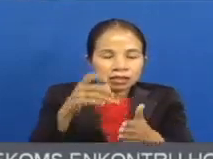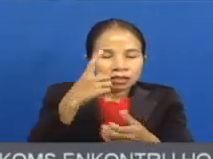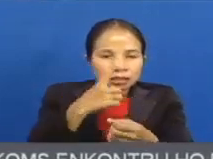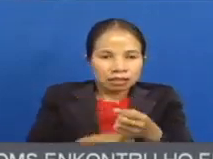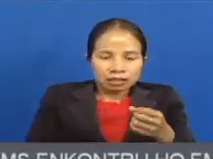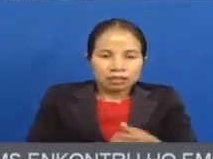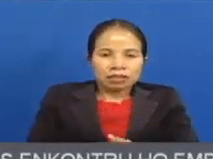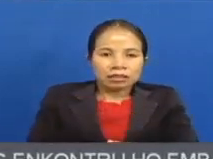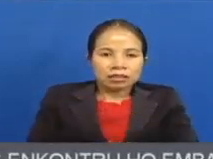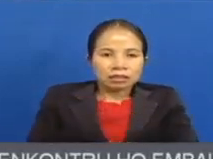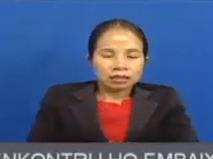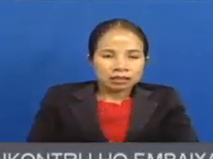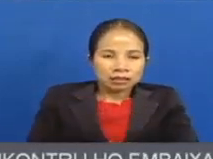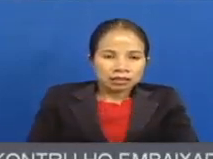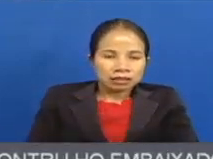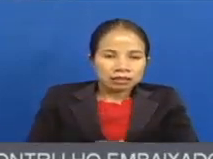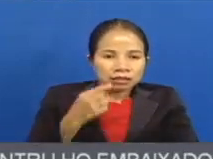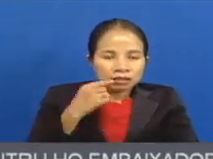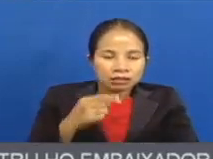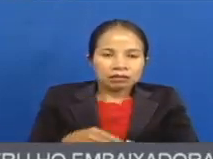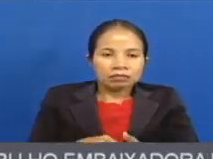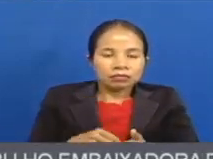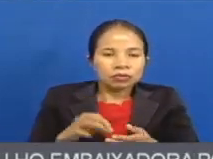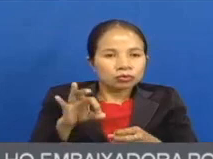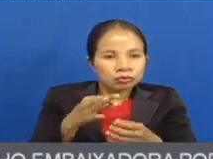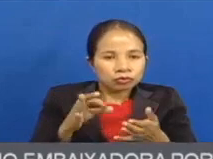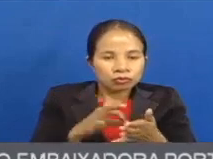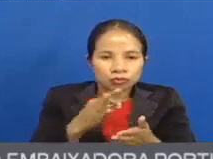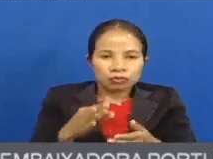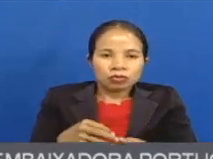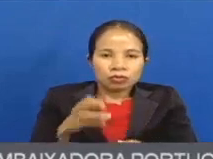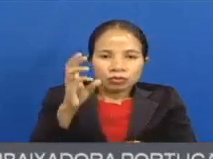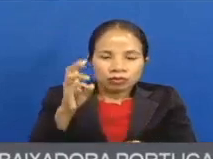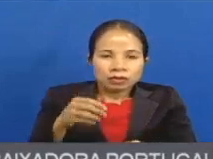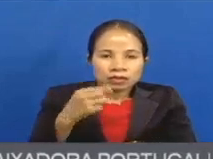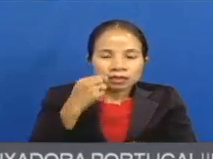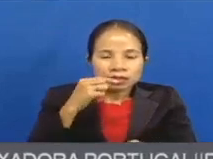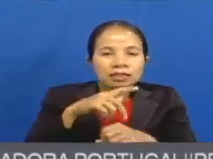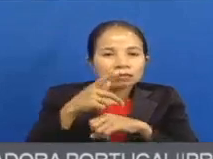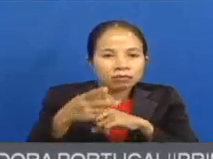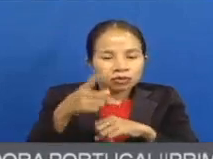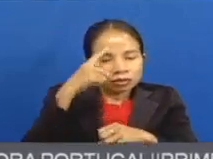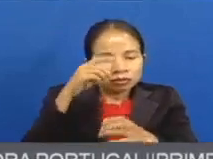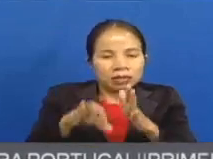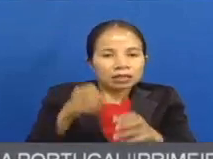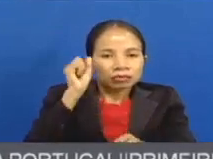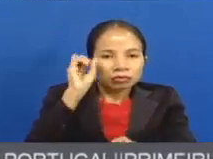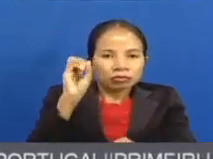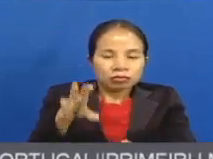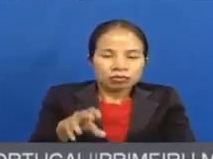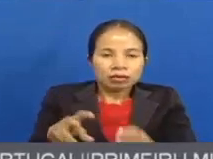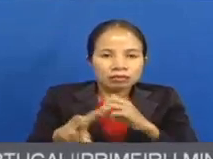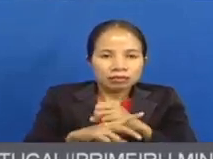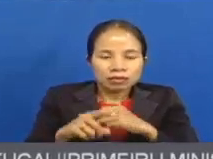kanotak parte karuk no los, ibum kanek suku pontu neng no inklui nehang ida mono, tambah hetantuda. Vítima